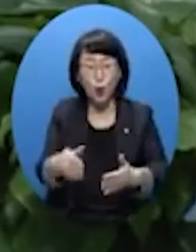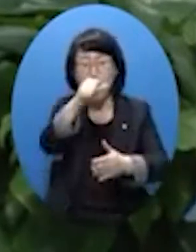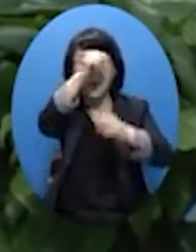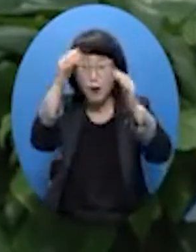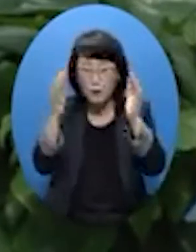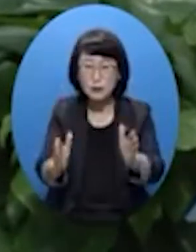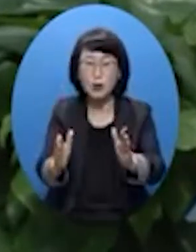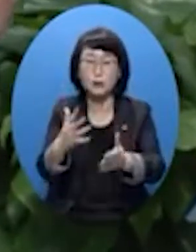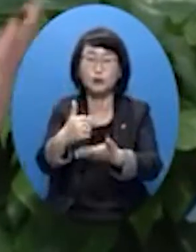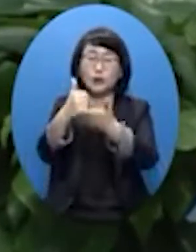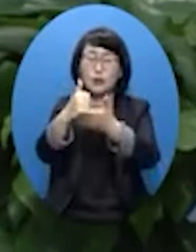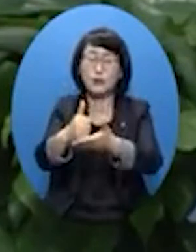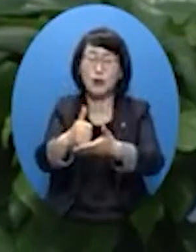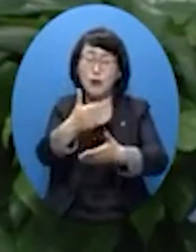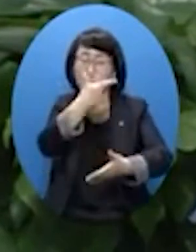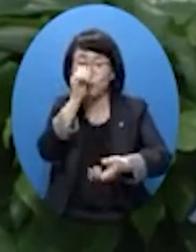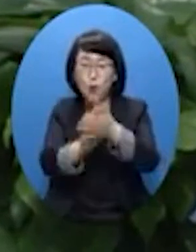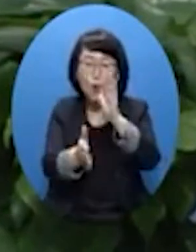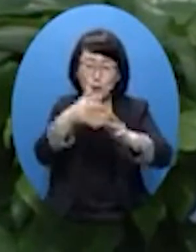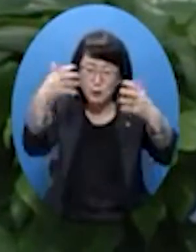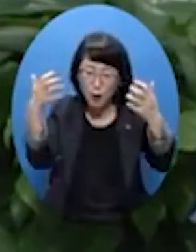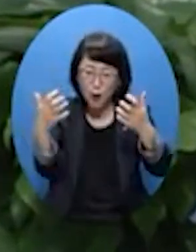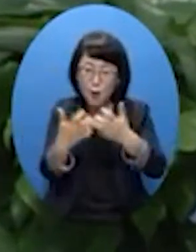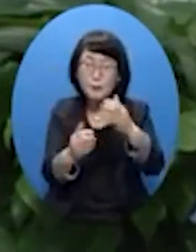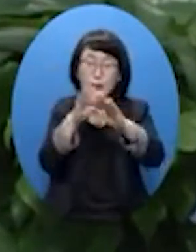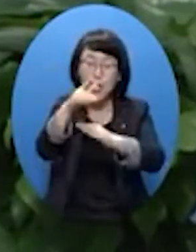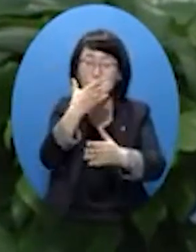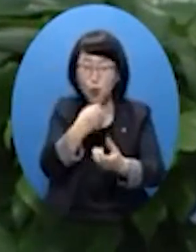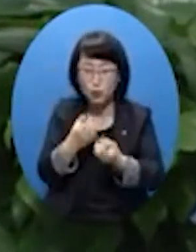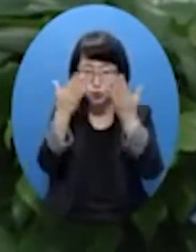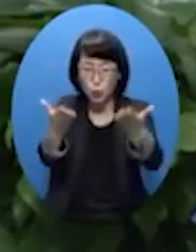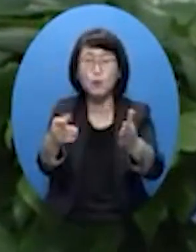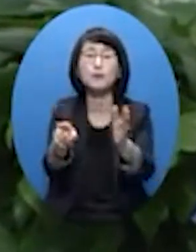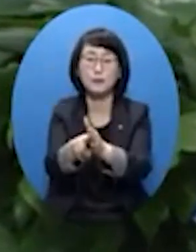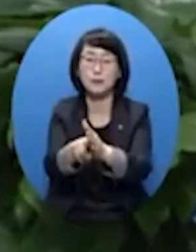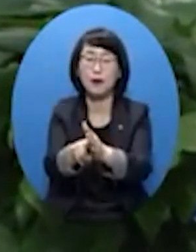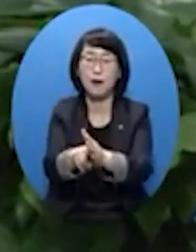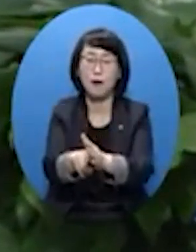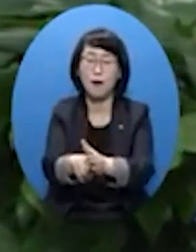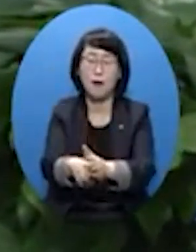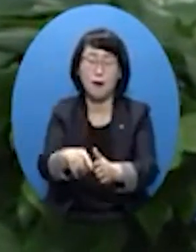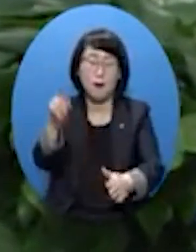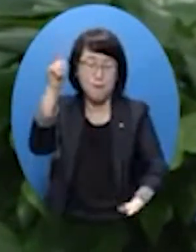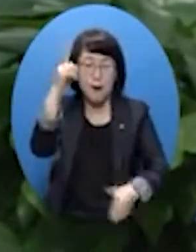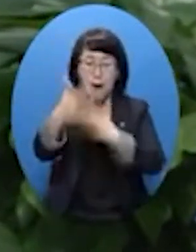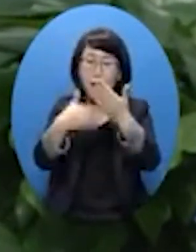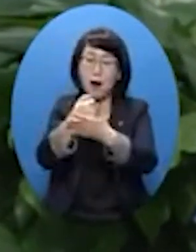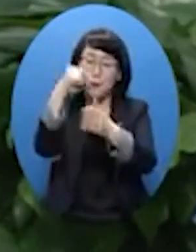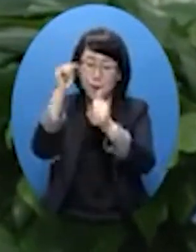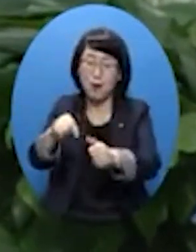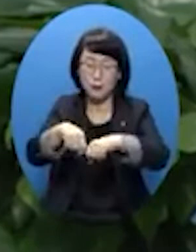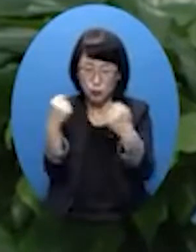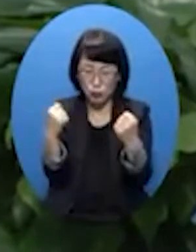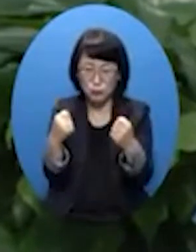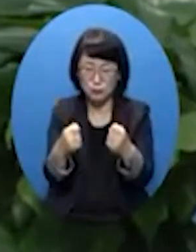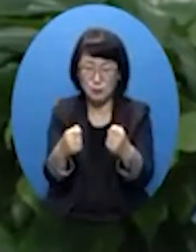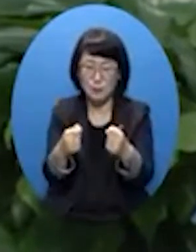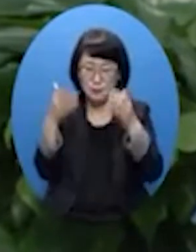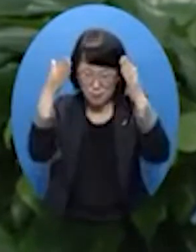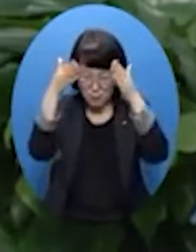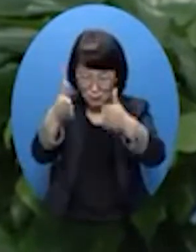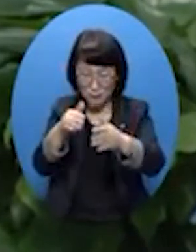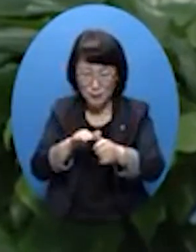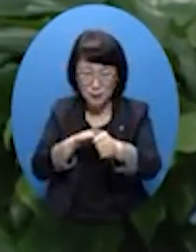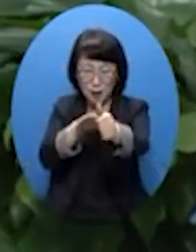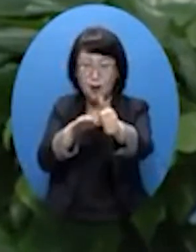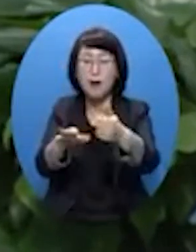동안 튀겨서 부족함 없이 넘치게 채워 줄 것입니다 철저히 말씀에 숫자 5 말씀 중 입어 삶을 살아가게 말하면 하나님께서